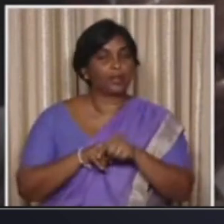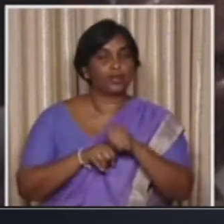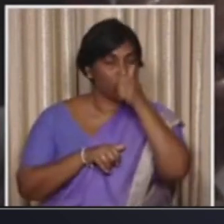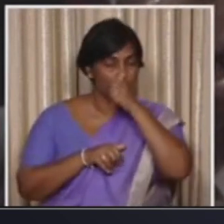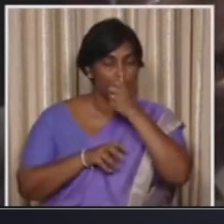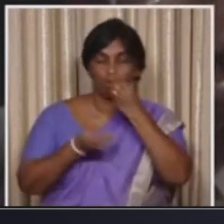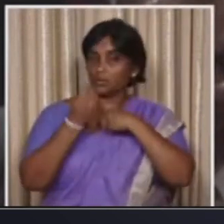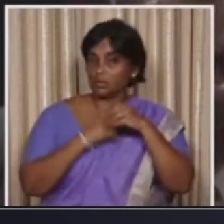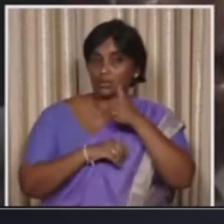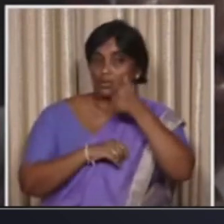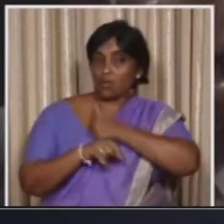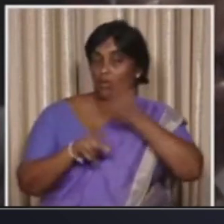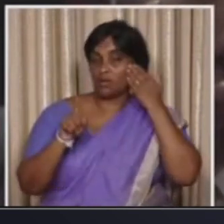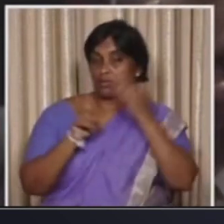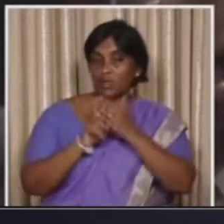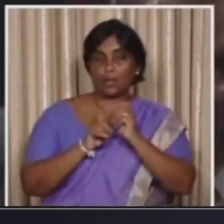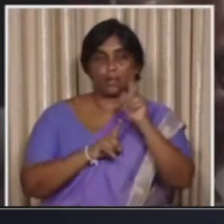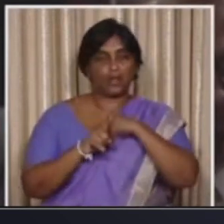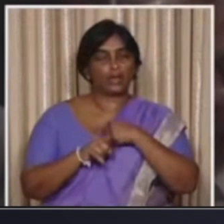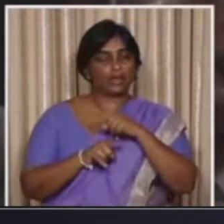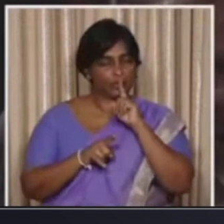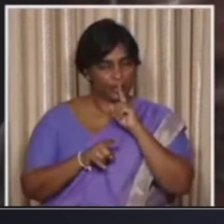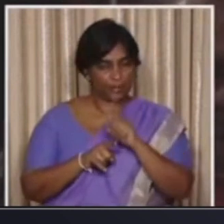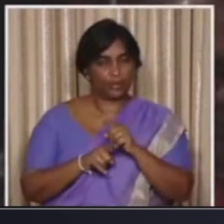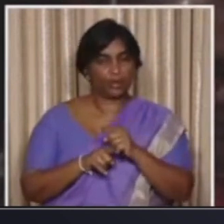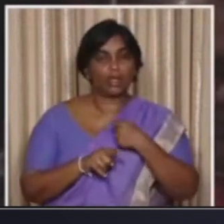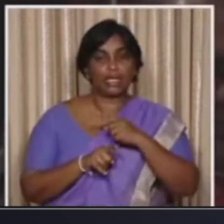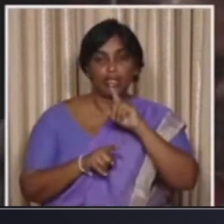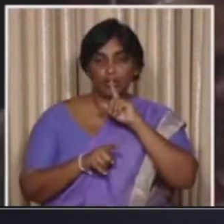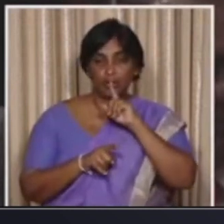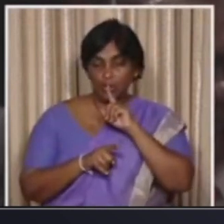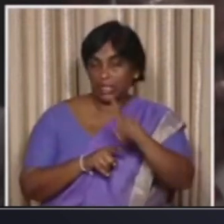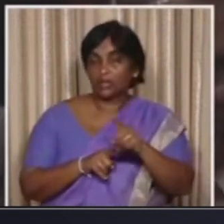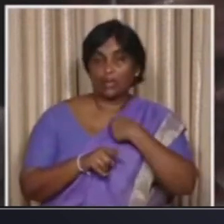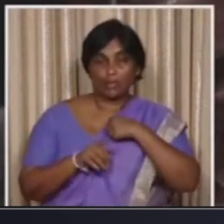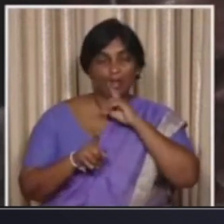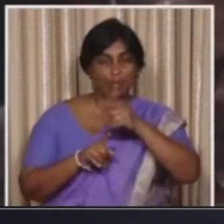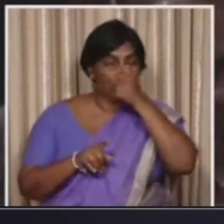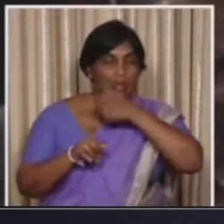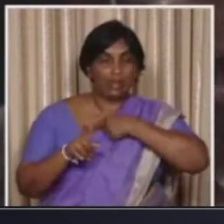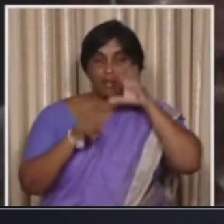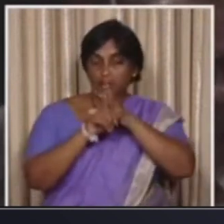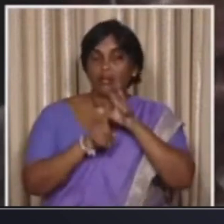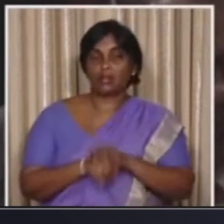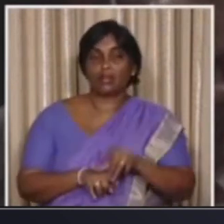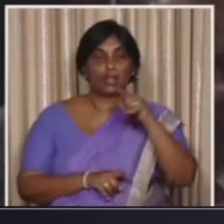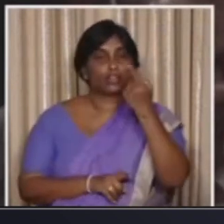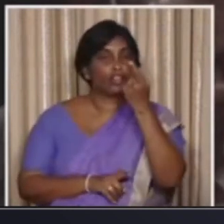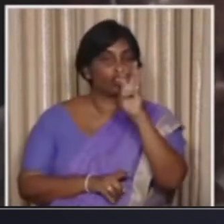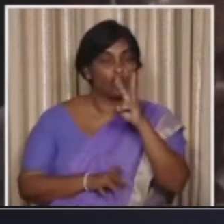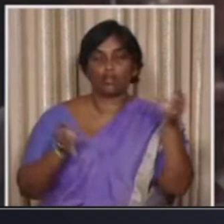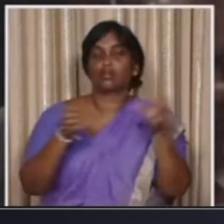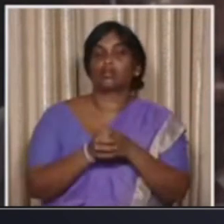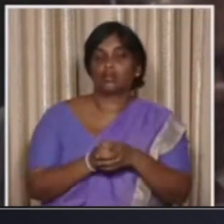horak apa, horu pilih bado me parlimen juga api kiuwa. Api ada he mak kian awa mak ada kerai garu sabah betul mani. Ekasia dahatuna